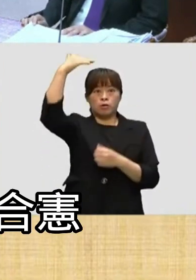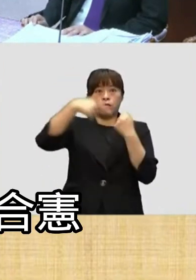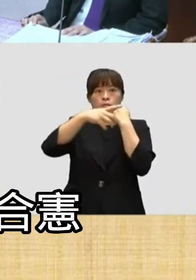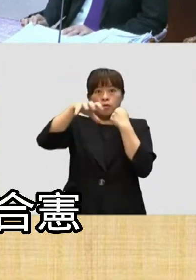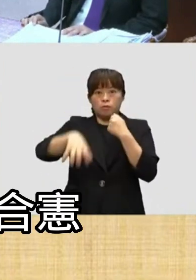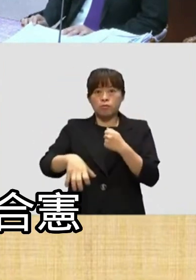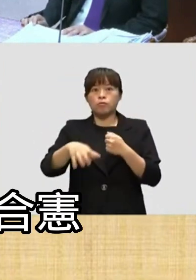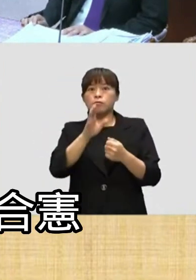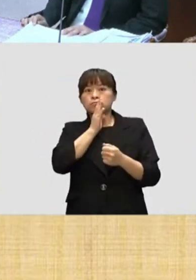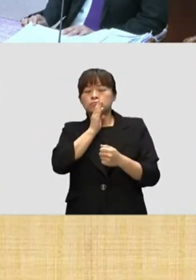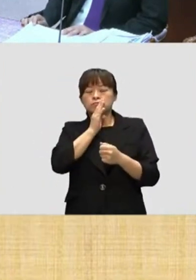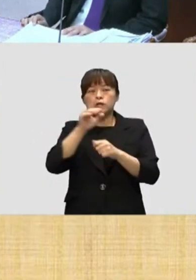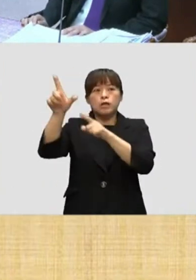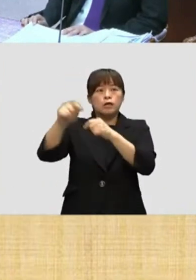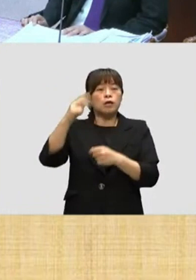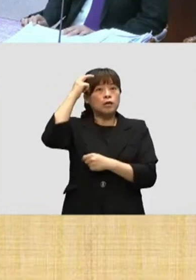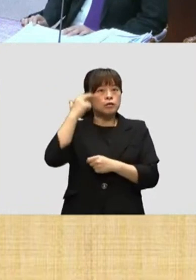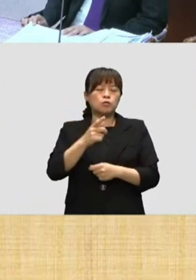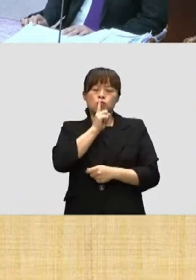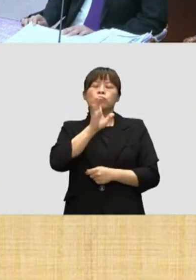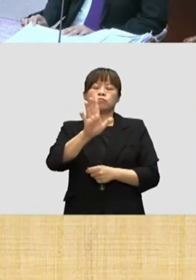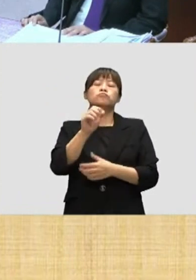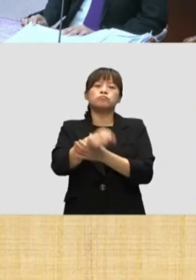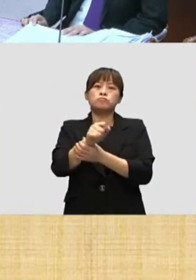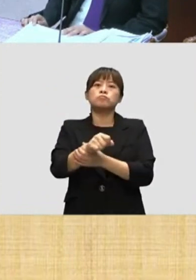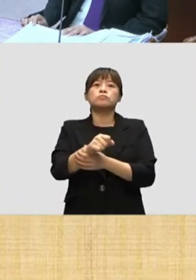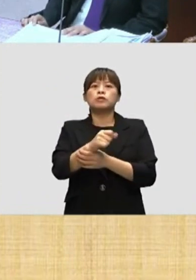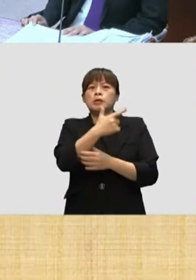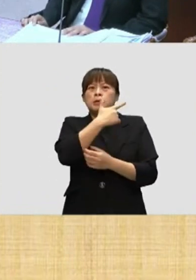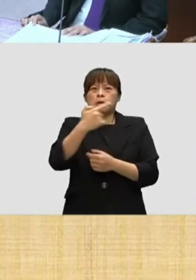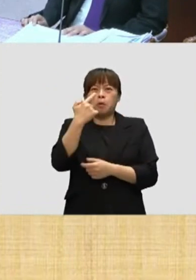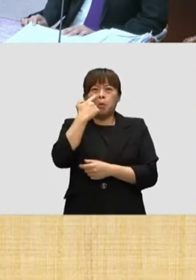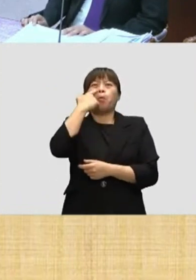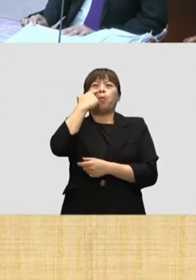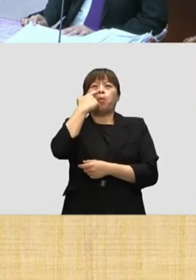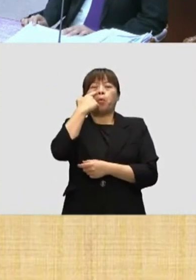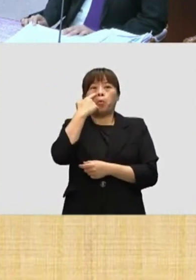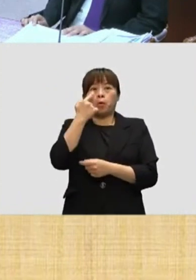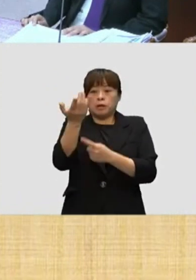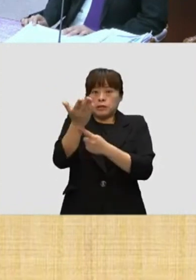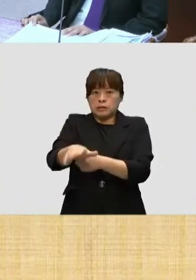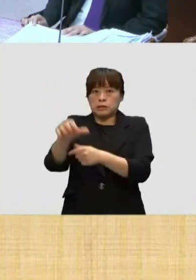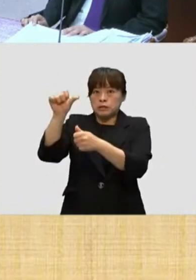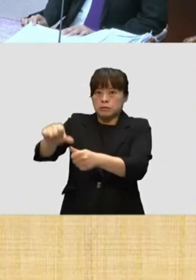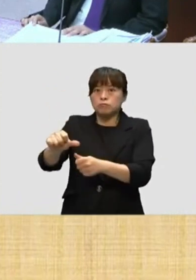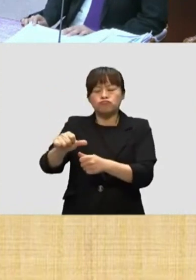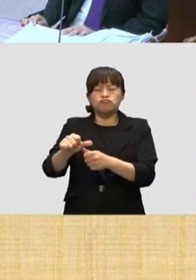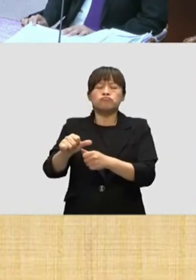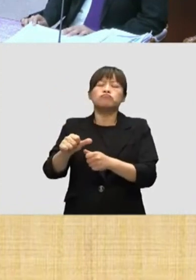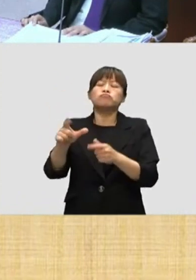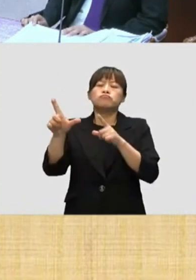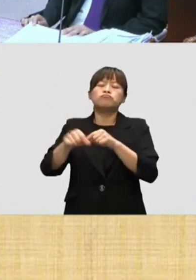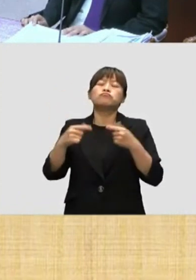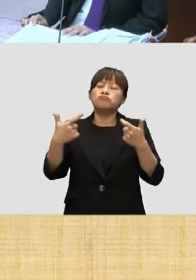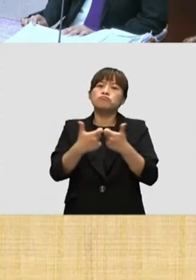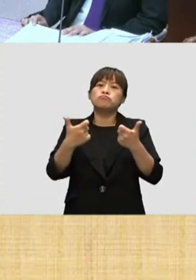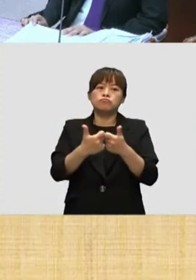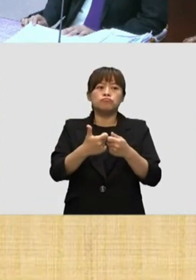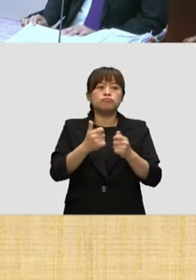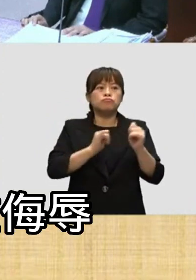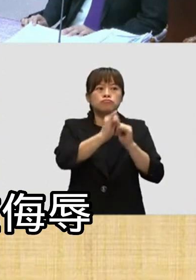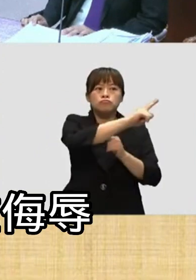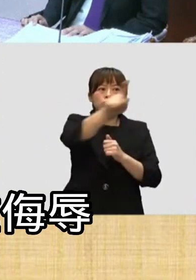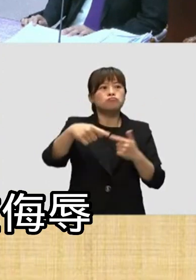死刑合宪理由中也承认，在极端的情况，死刑是适当的制裁，并体现社会的信